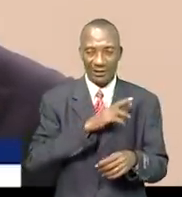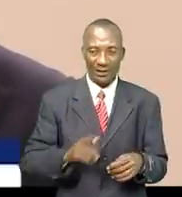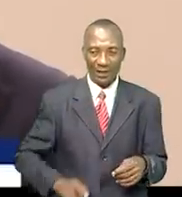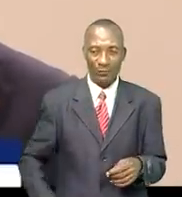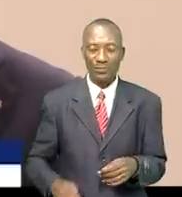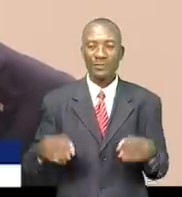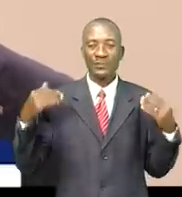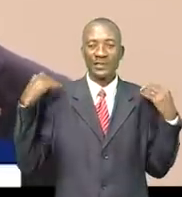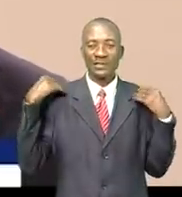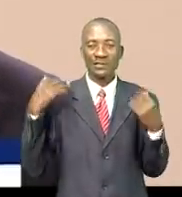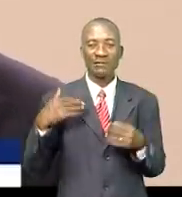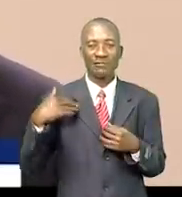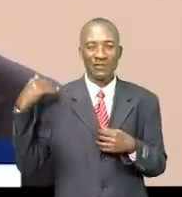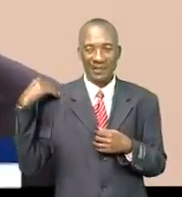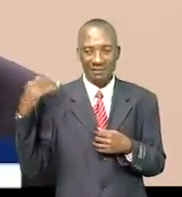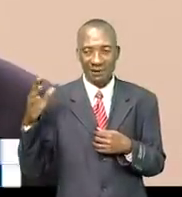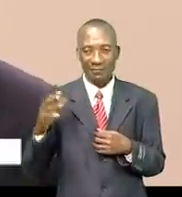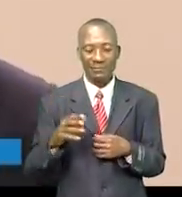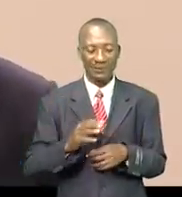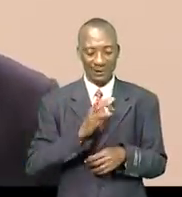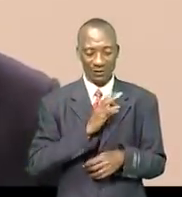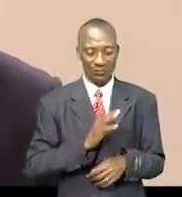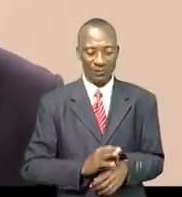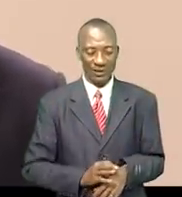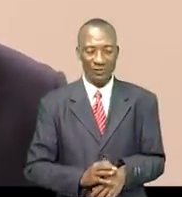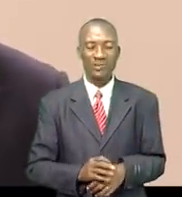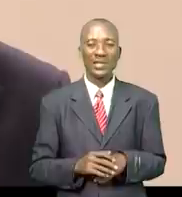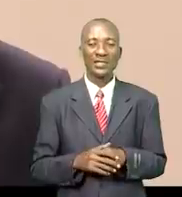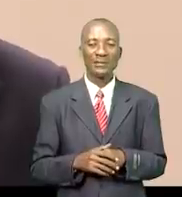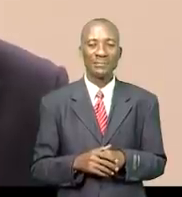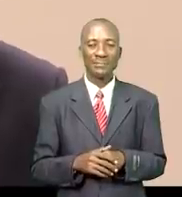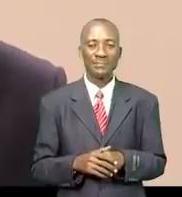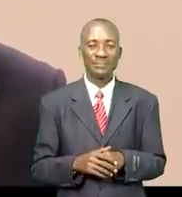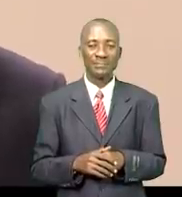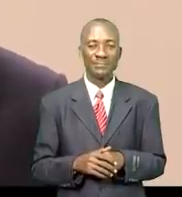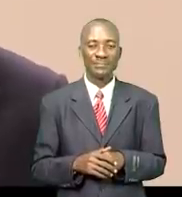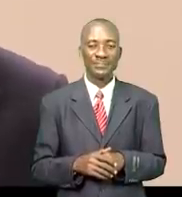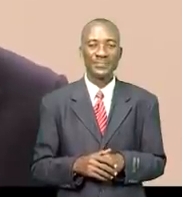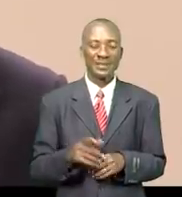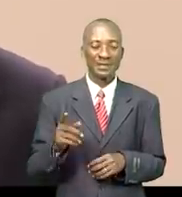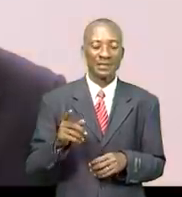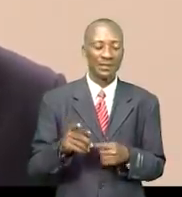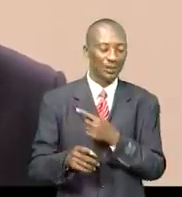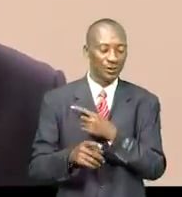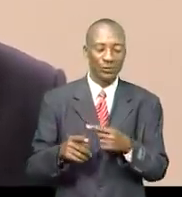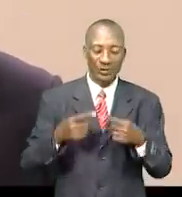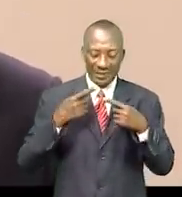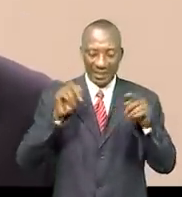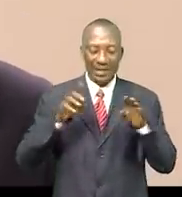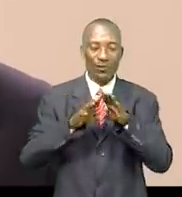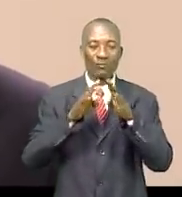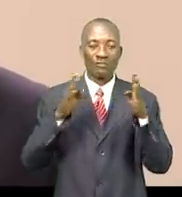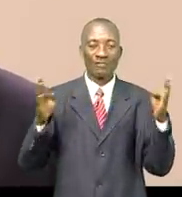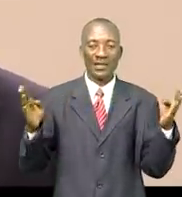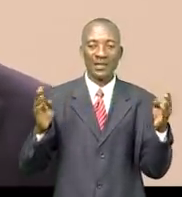l'État, Félix-Antoine Tshisekedi Tshilombo, je déclare ouvert cet atelier et